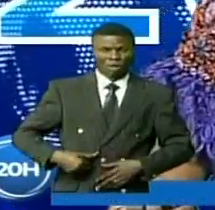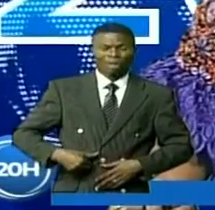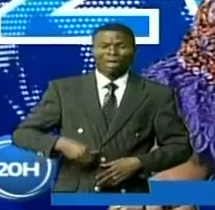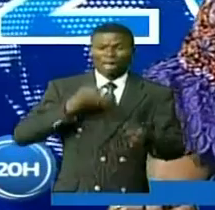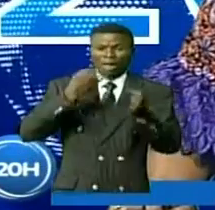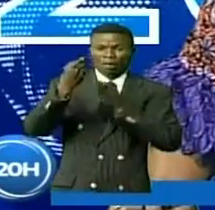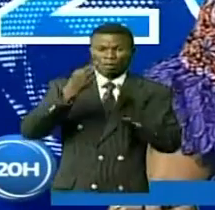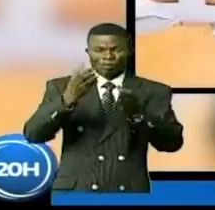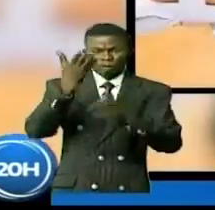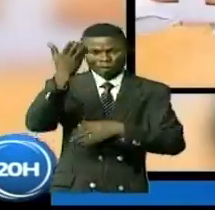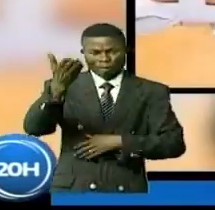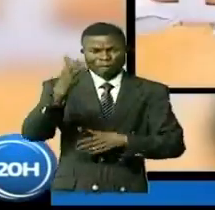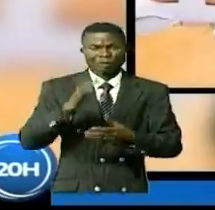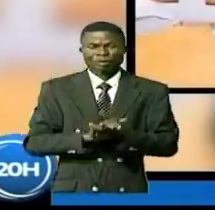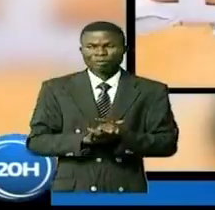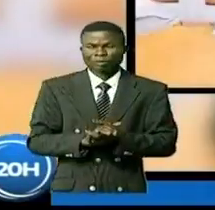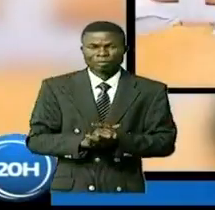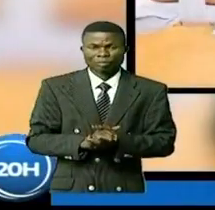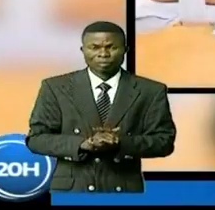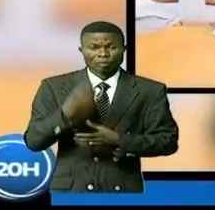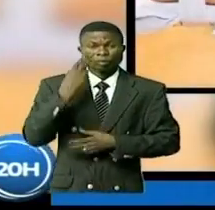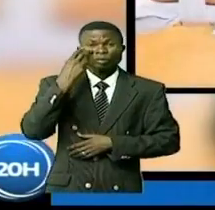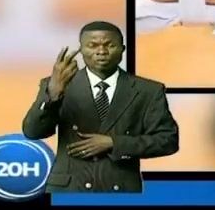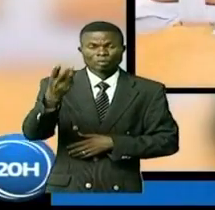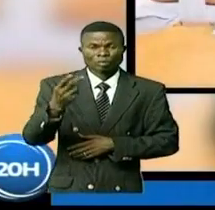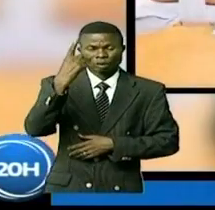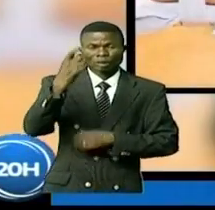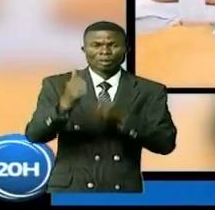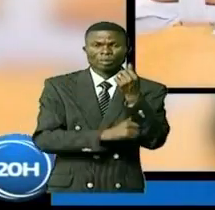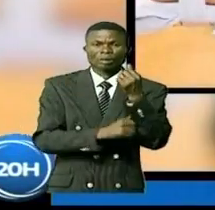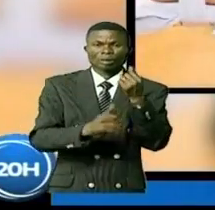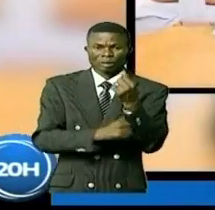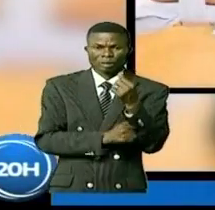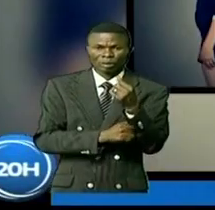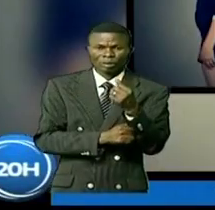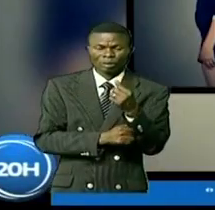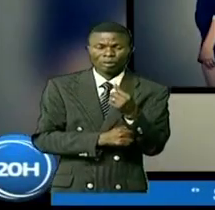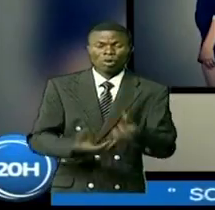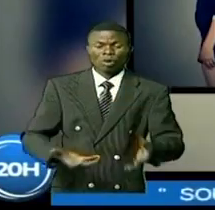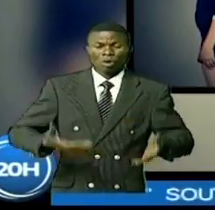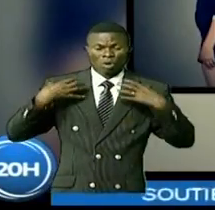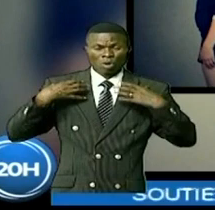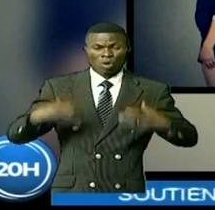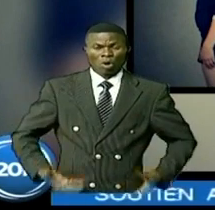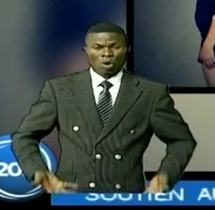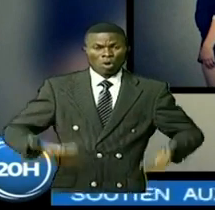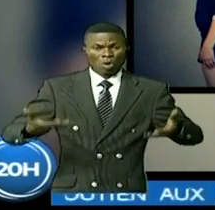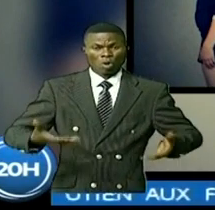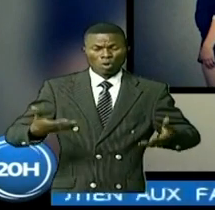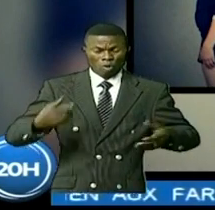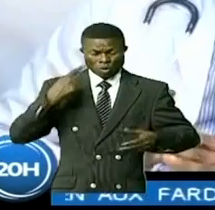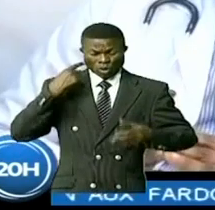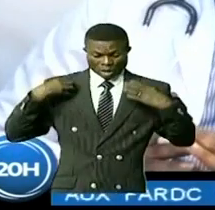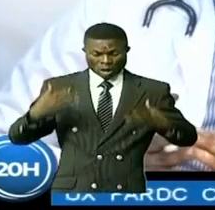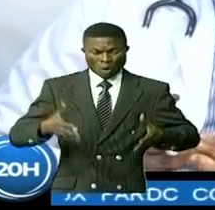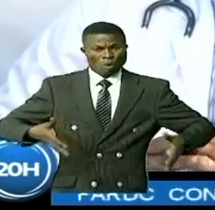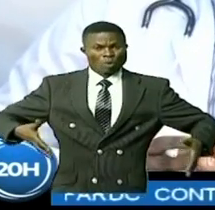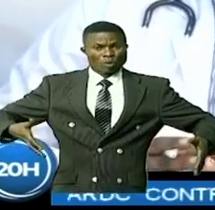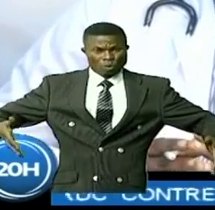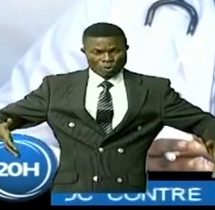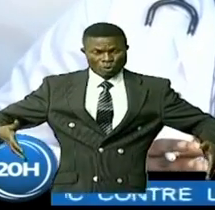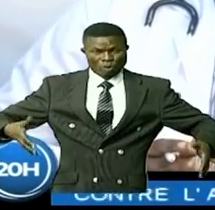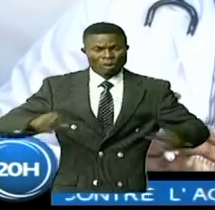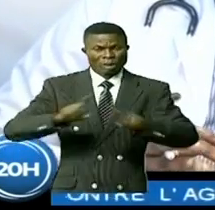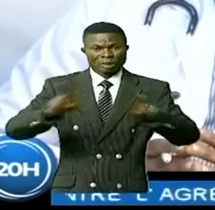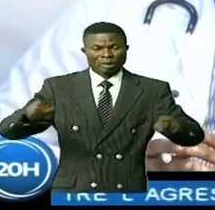Cédric Kenina. On considère qu'une personne est en surpoids lorsque son indice de masse corporelle est supérieur